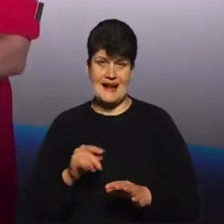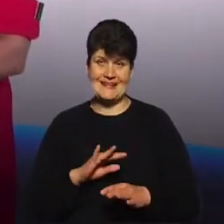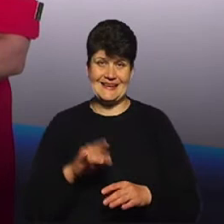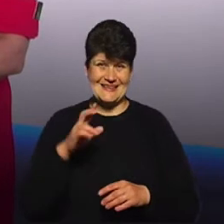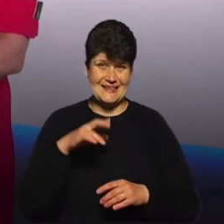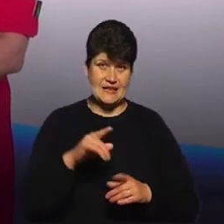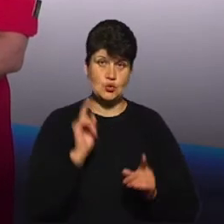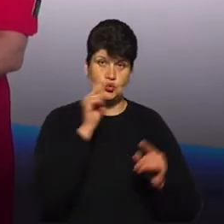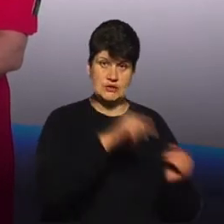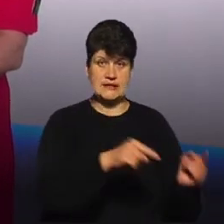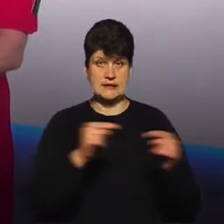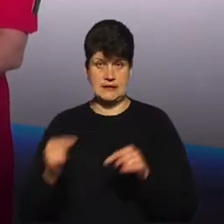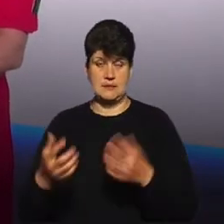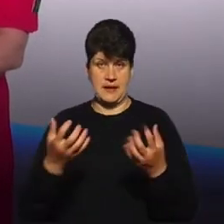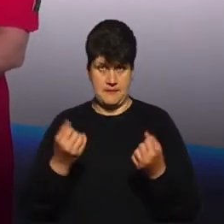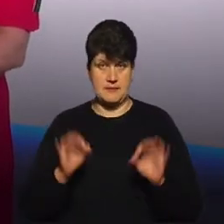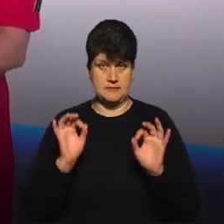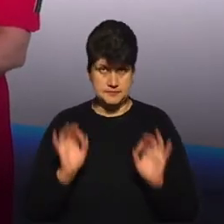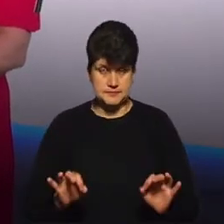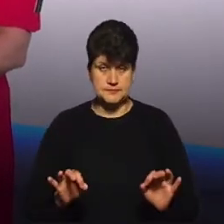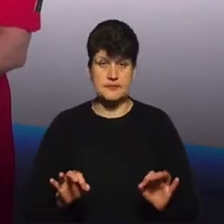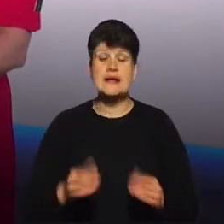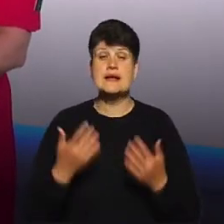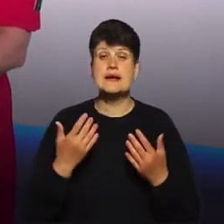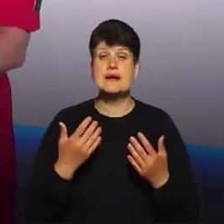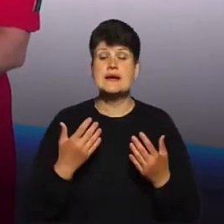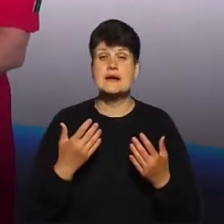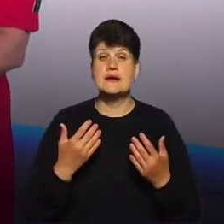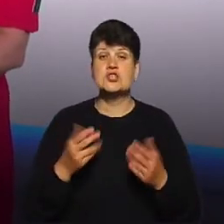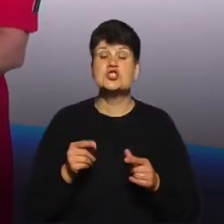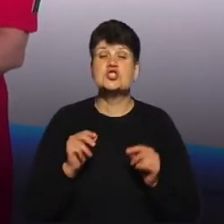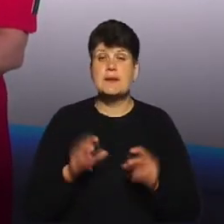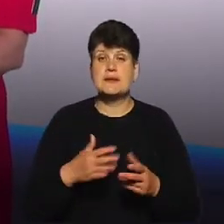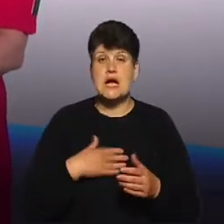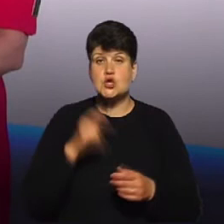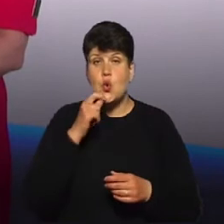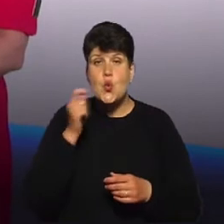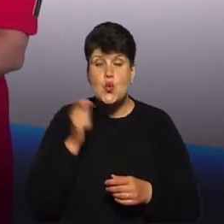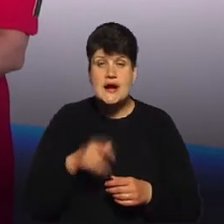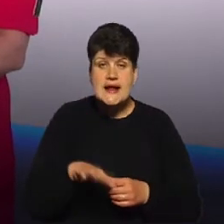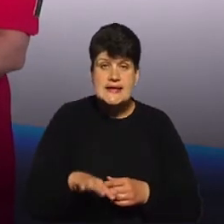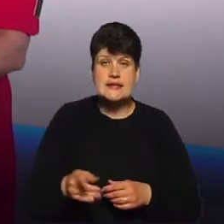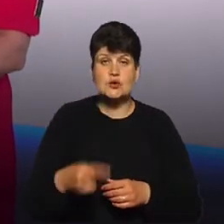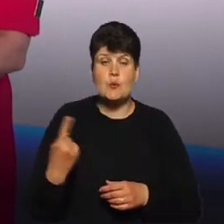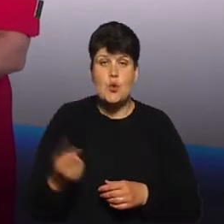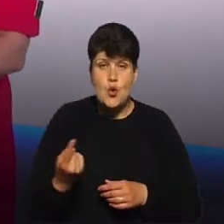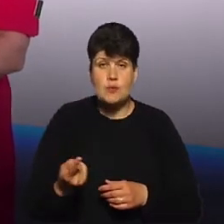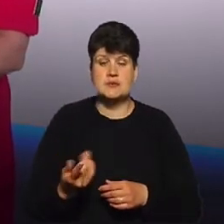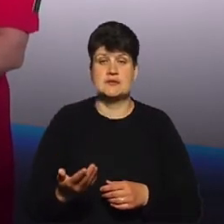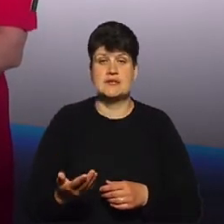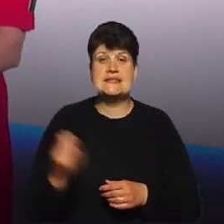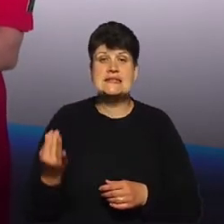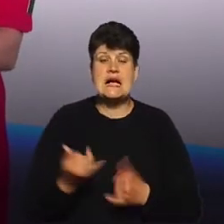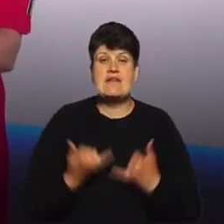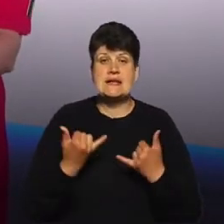приймаєте, так? Мені цікаво просто, чим наша Україна, так, чи Тернопільщина взагалі, якщо вуще брати, цікава для іноземців?